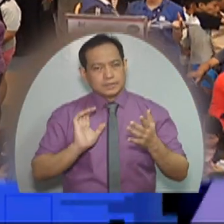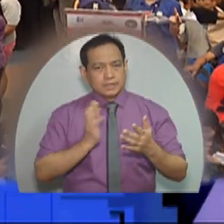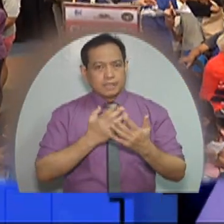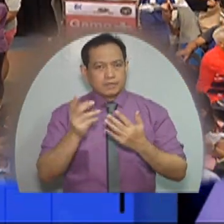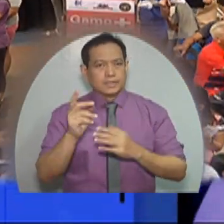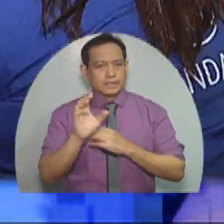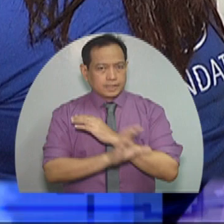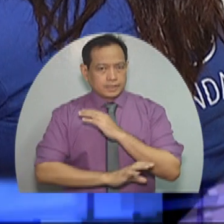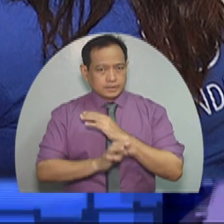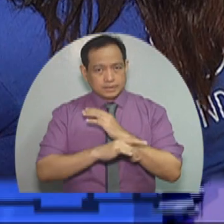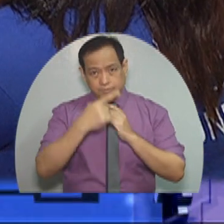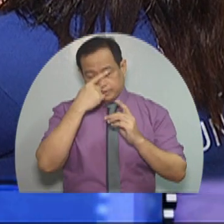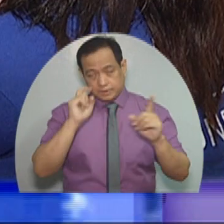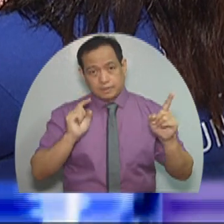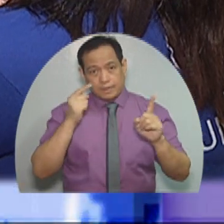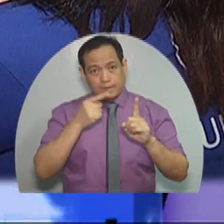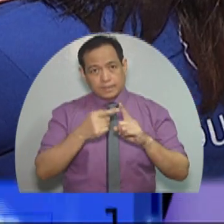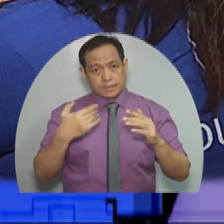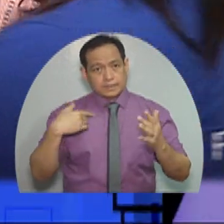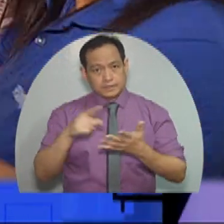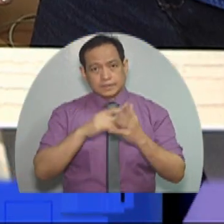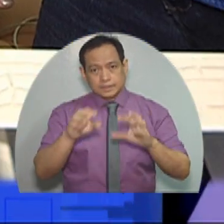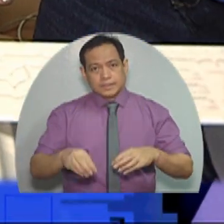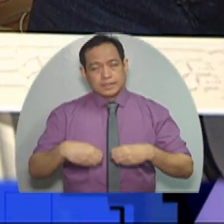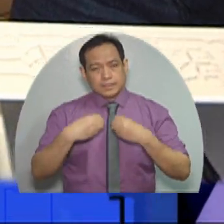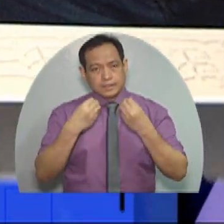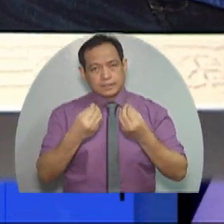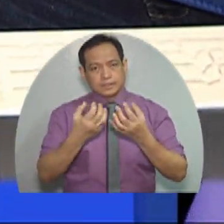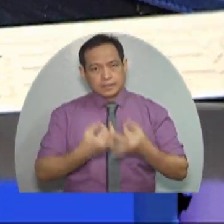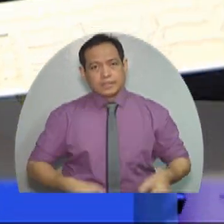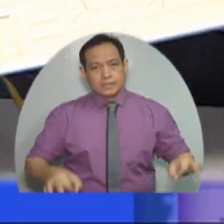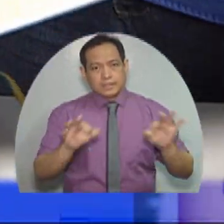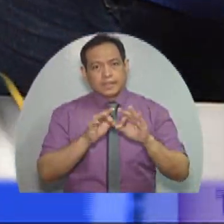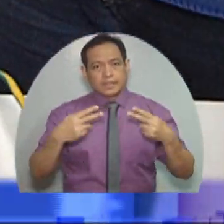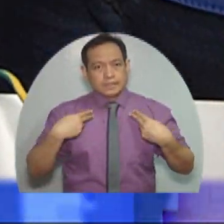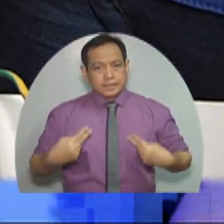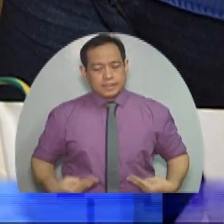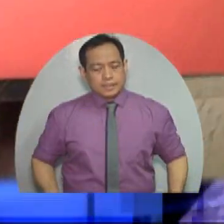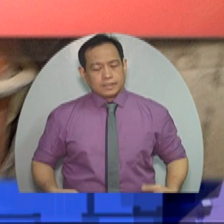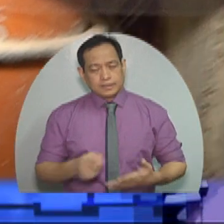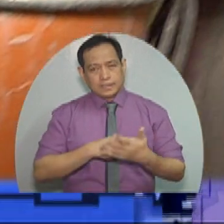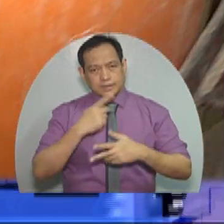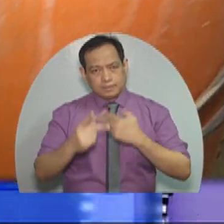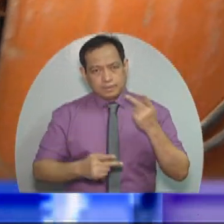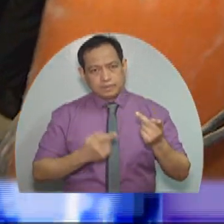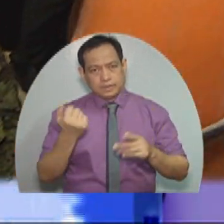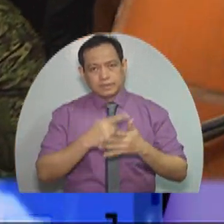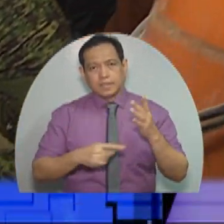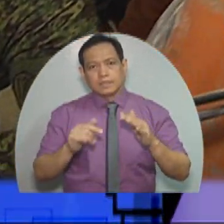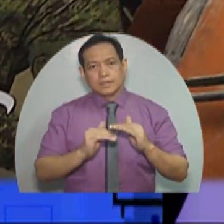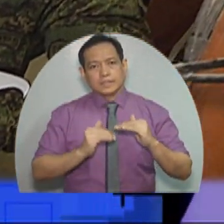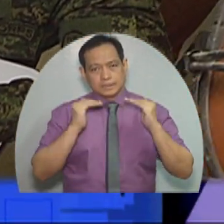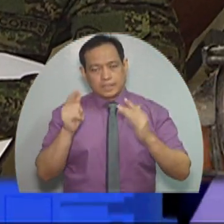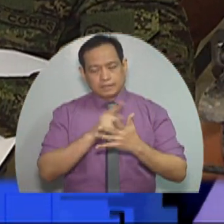bansa. Dahil layunin natin na maiangat at mabigyan pansin ang kalusugan ng ating mga kababayan, anuman